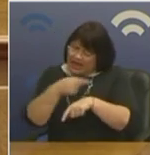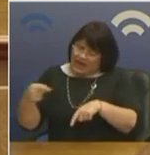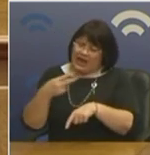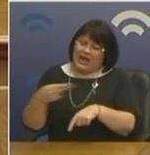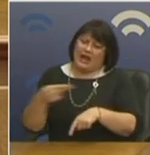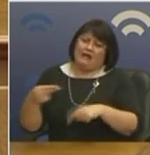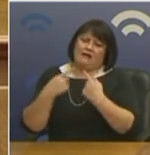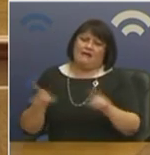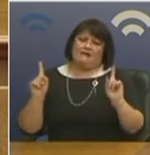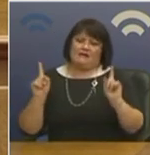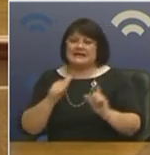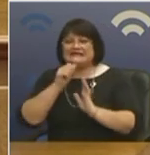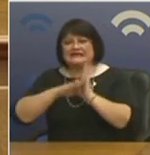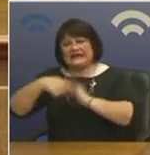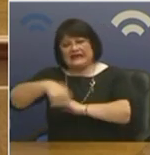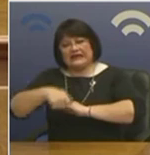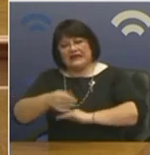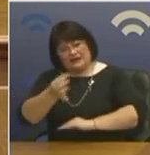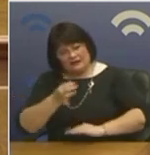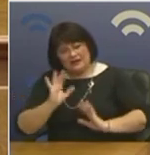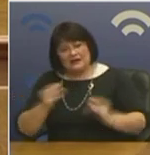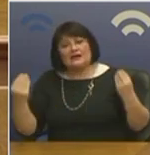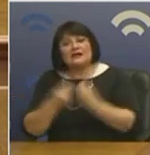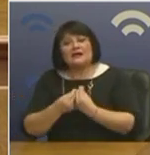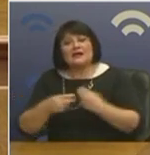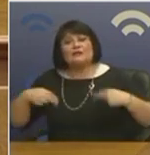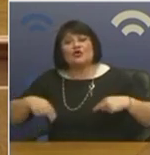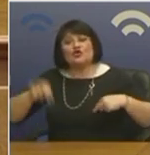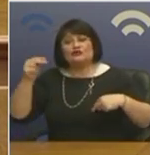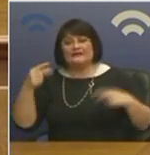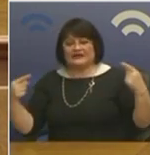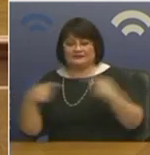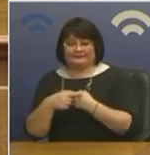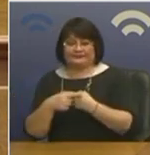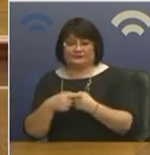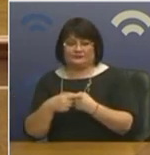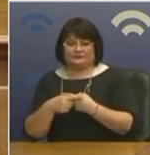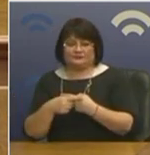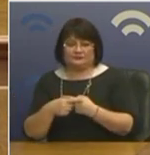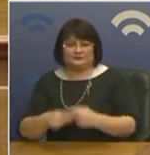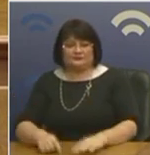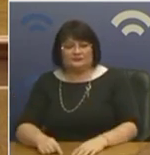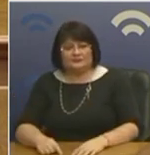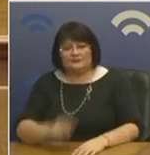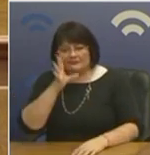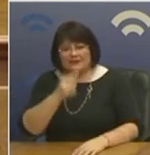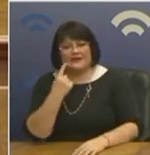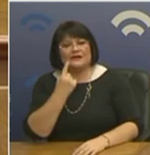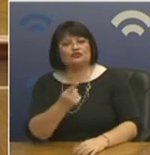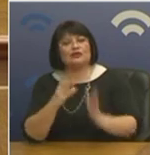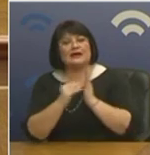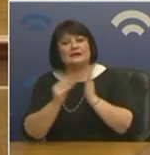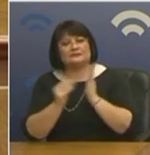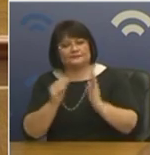συνταγματικό δικαστήριο το είπα, δεν τολμήσατε. Το ασυμβίβαστο βουλευτού και υπουργού. Είμαστε χώρα, ειλικρινά. Θα σας δώσω ένα παράδειγμα, κύριε